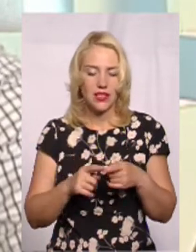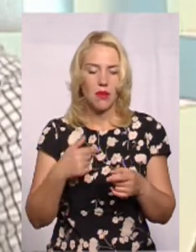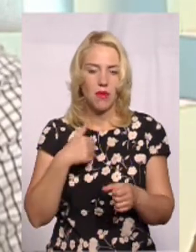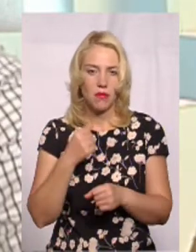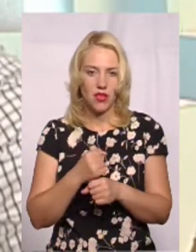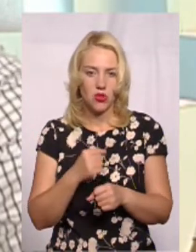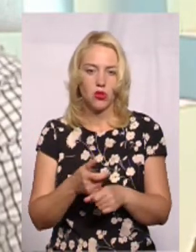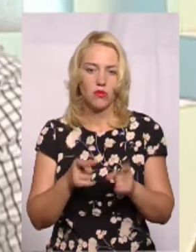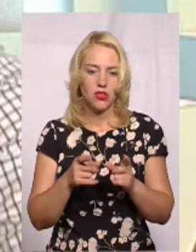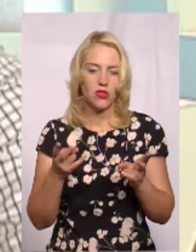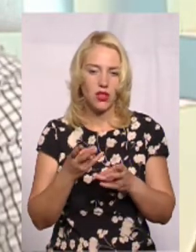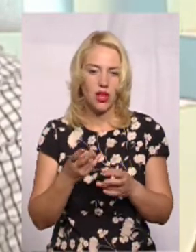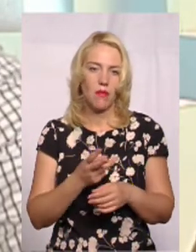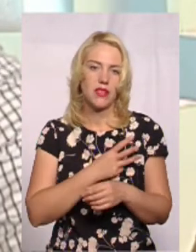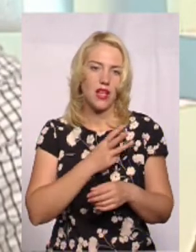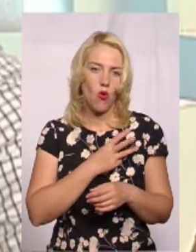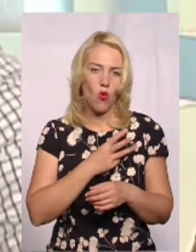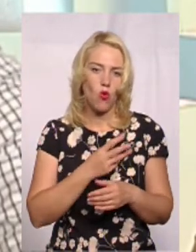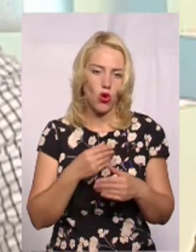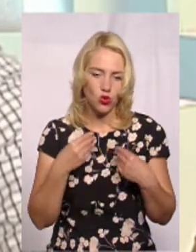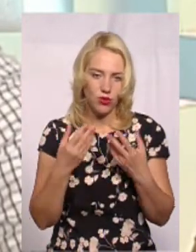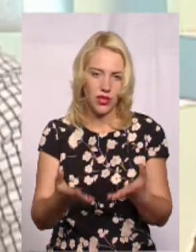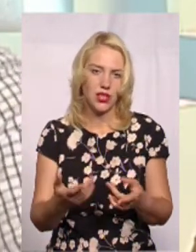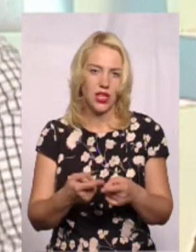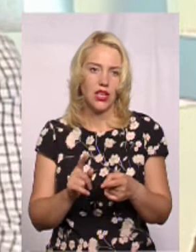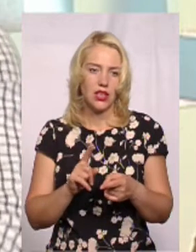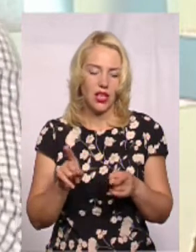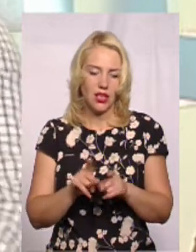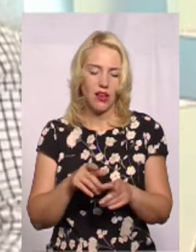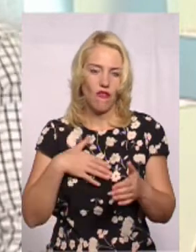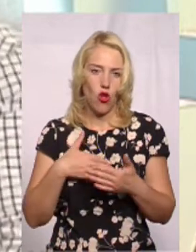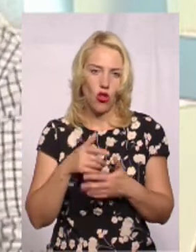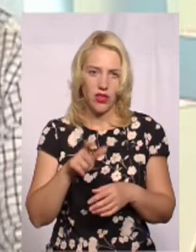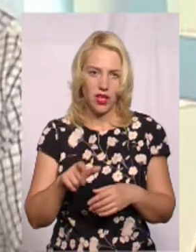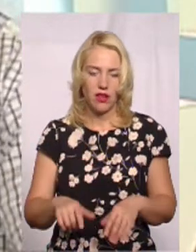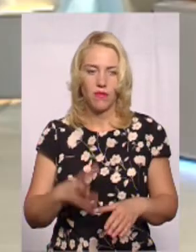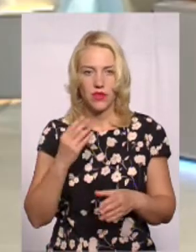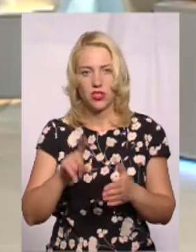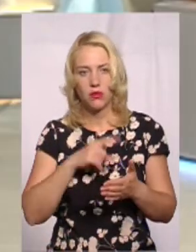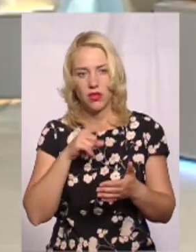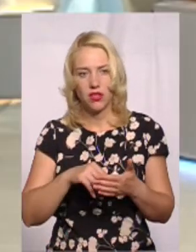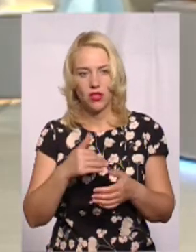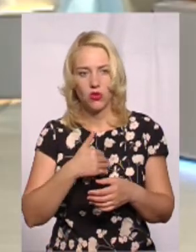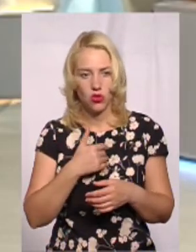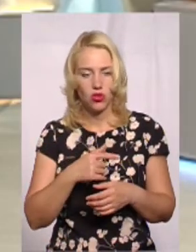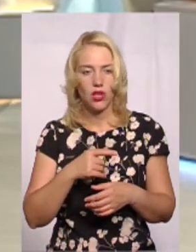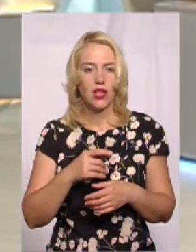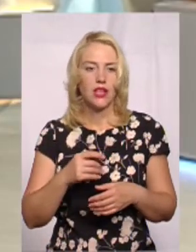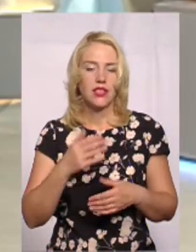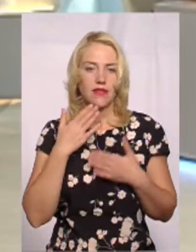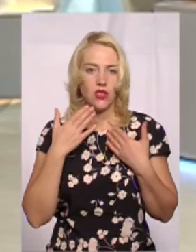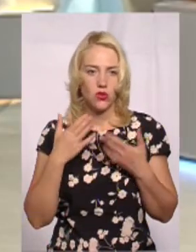таких волонтерів, таких ентузіастів, таких фахівців, які питання, можуть навчати. От хочу, користуючись моментом, звернутися.